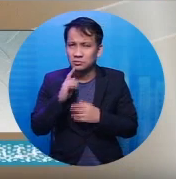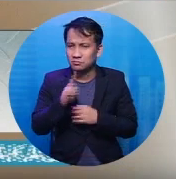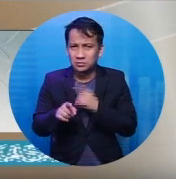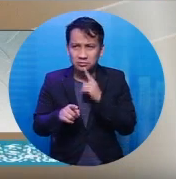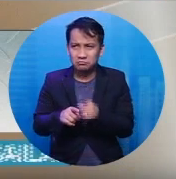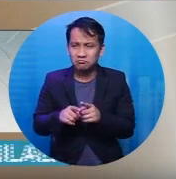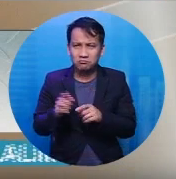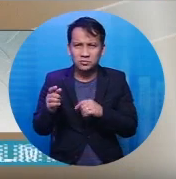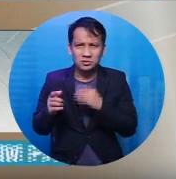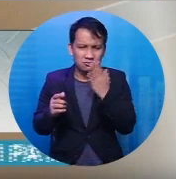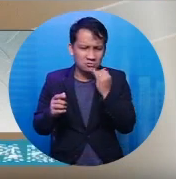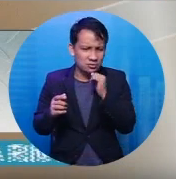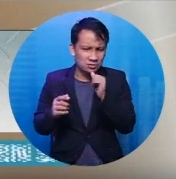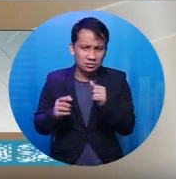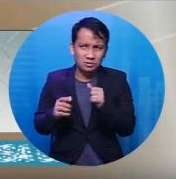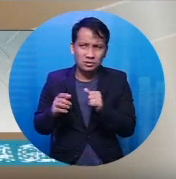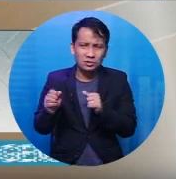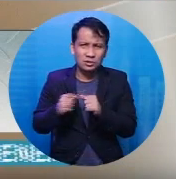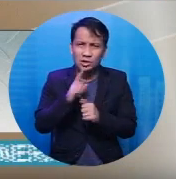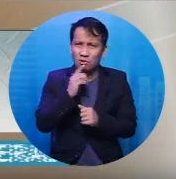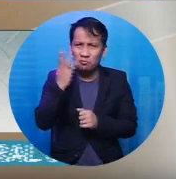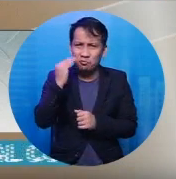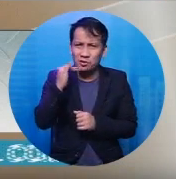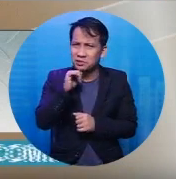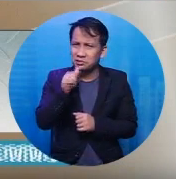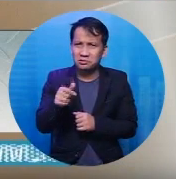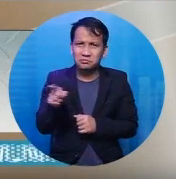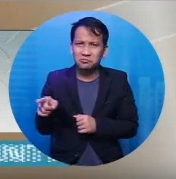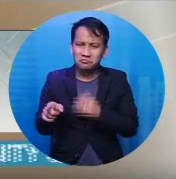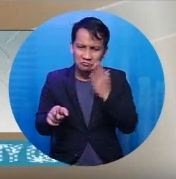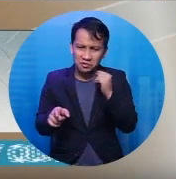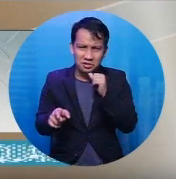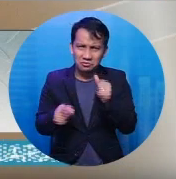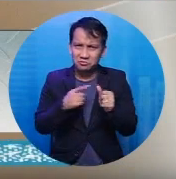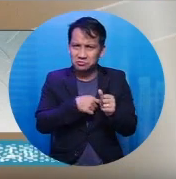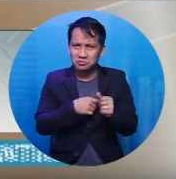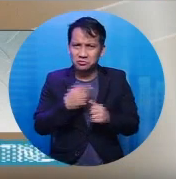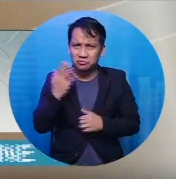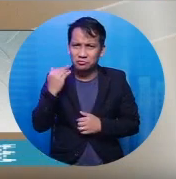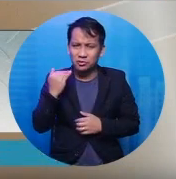naman siguro, sir. Bakit? Sandali lang, ma'am. Hindi naman siguro. Bakit hindi naman siguro?